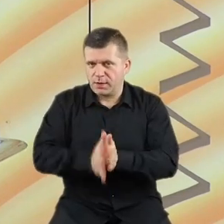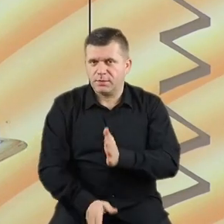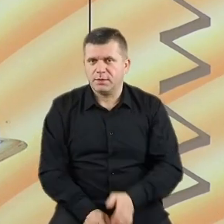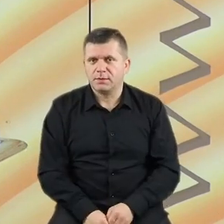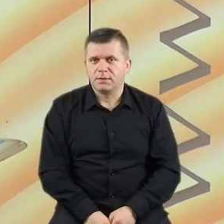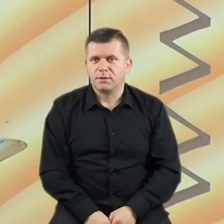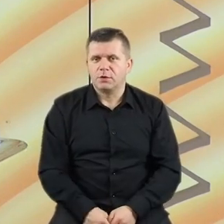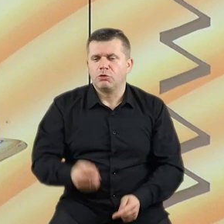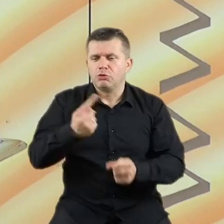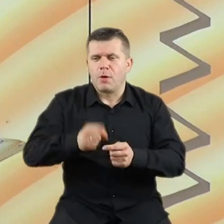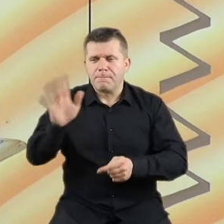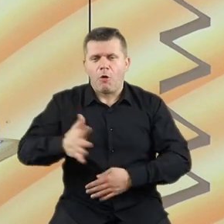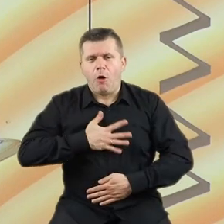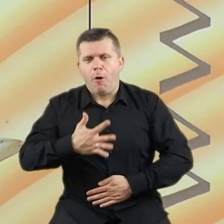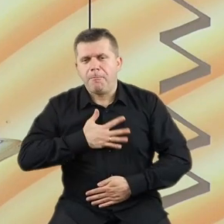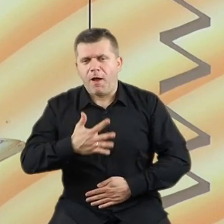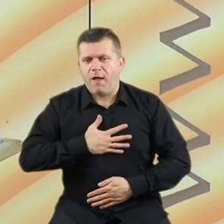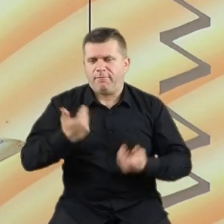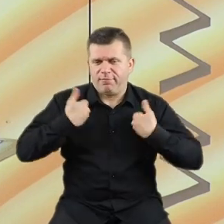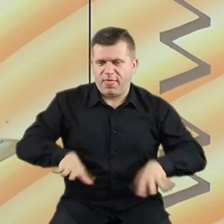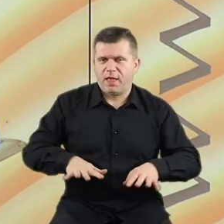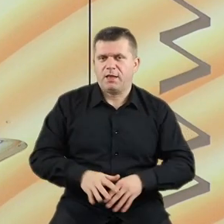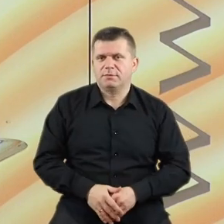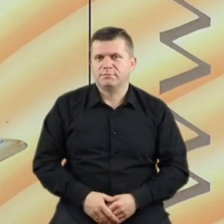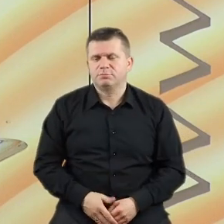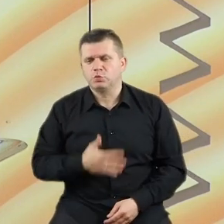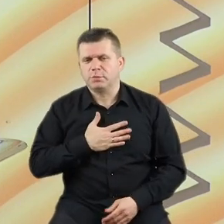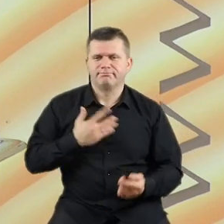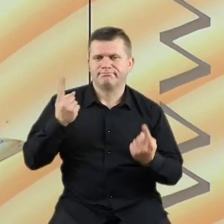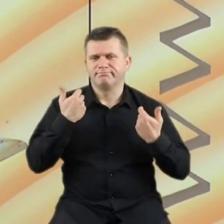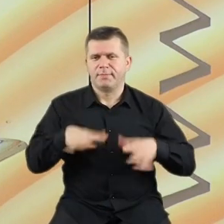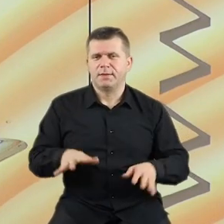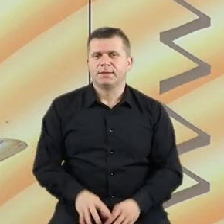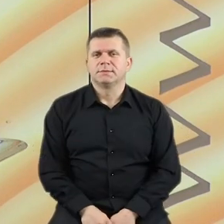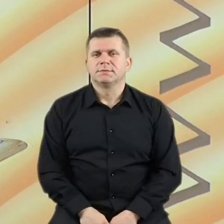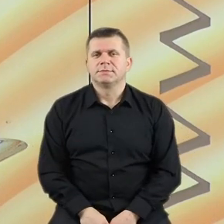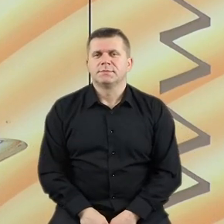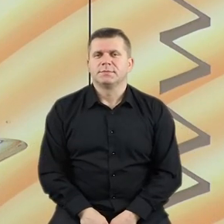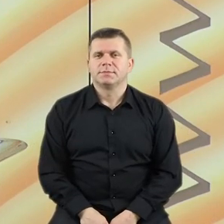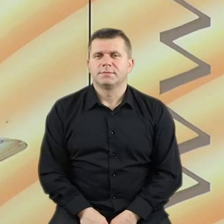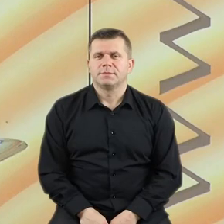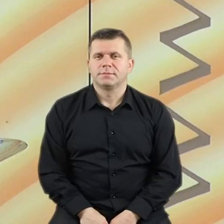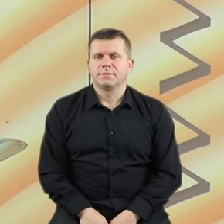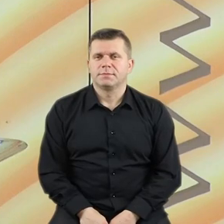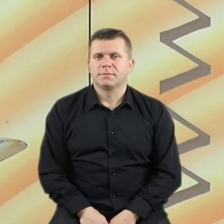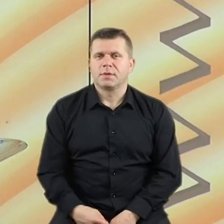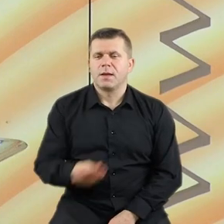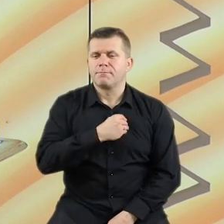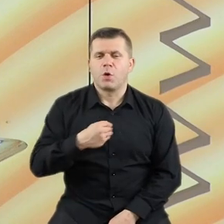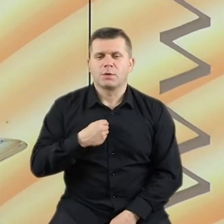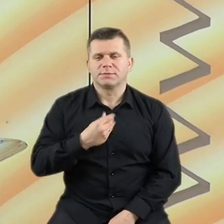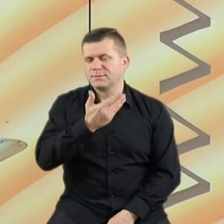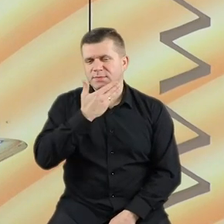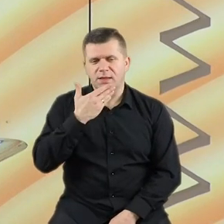tam tli się obawa, niechęć, resentyment, ale także, wiesz, Polska nie ma